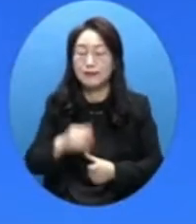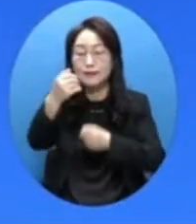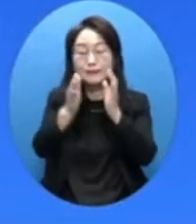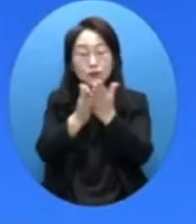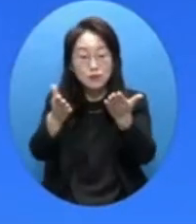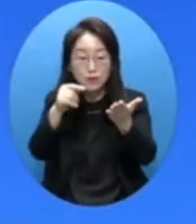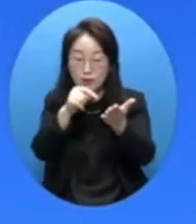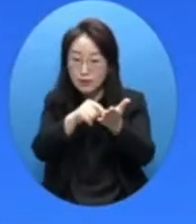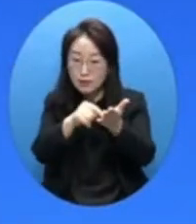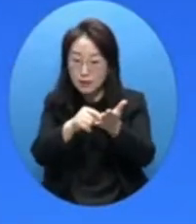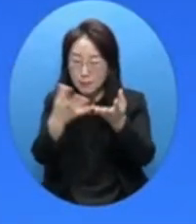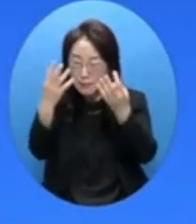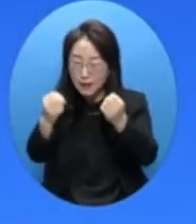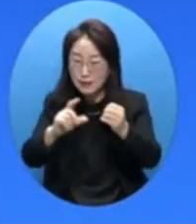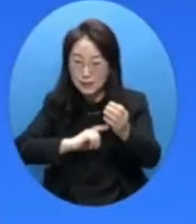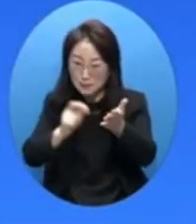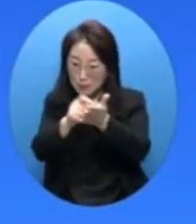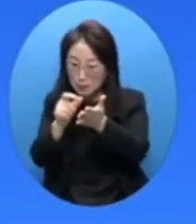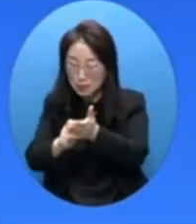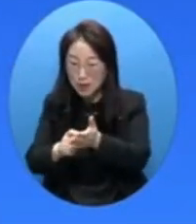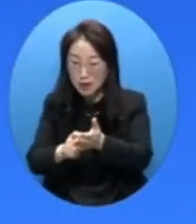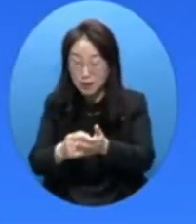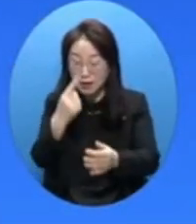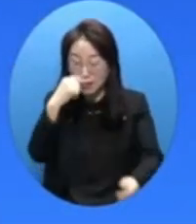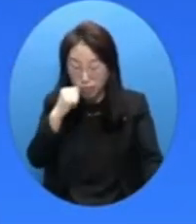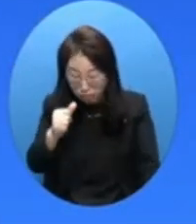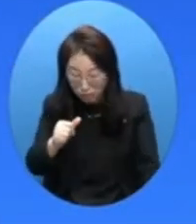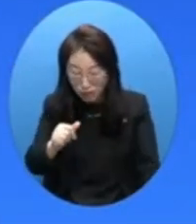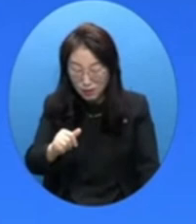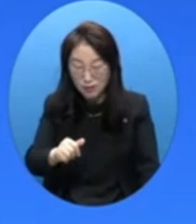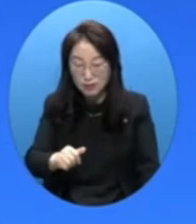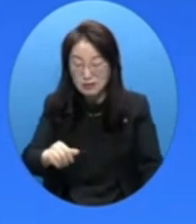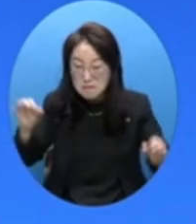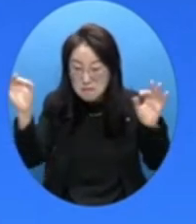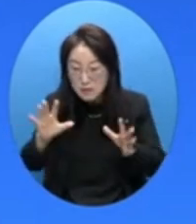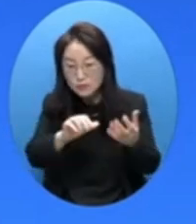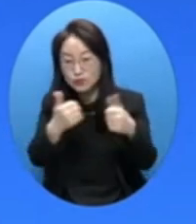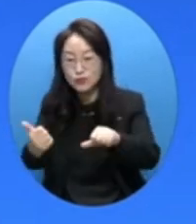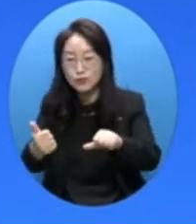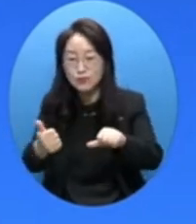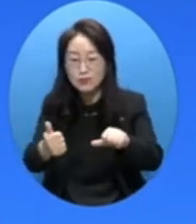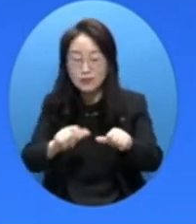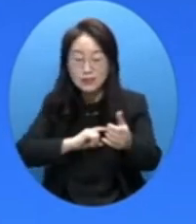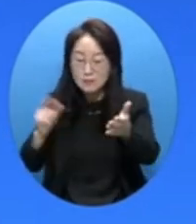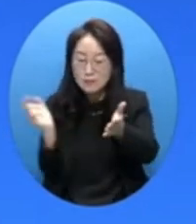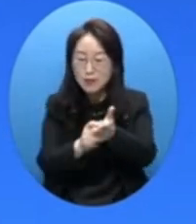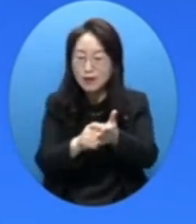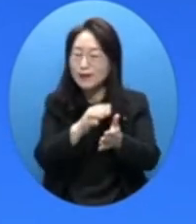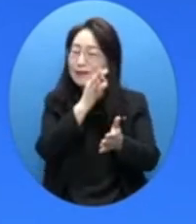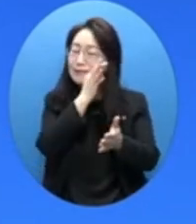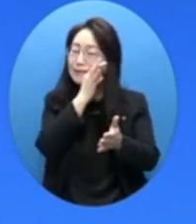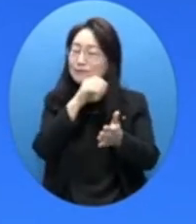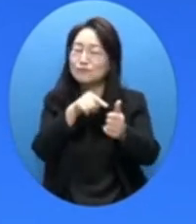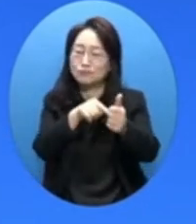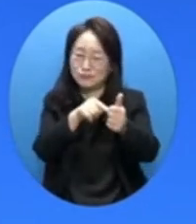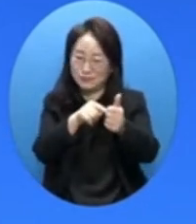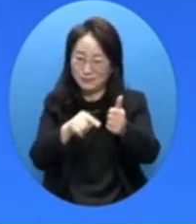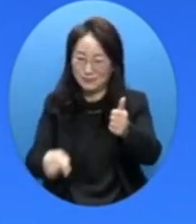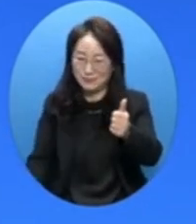성경에 많은 이름들이 기억되는데 졸다 떨어져 즉사해 갖고 이름 기록된 부끄러운 그런 모습으로